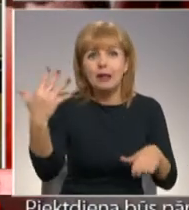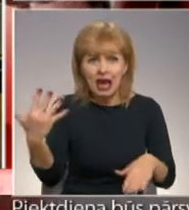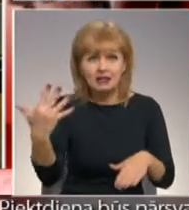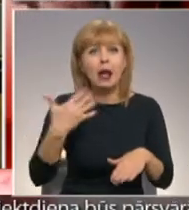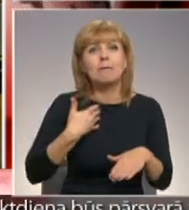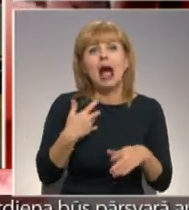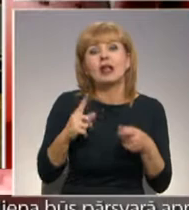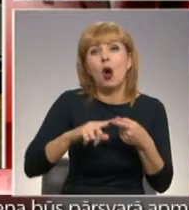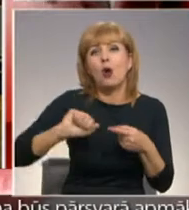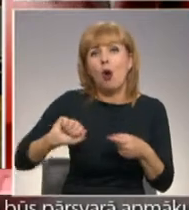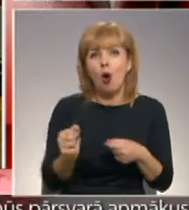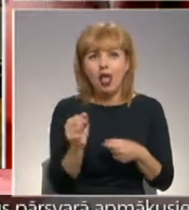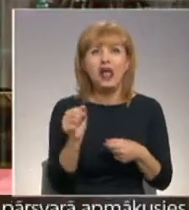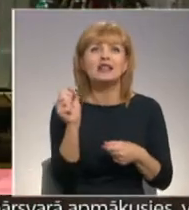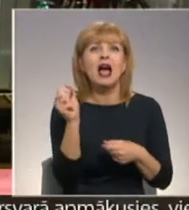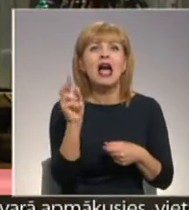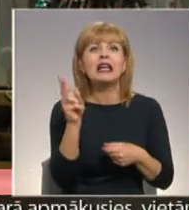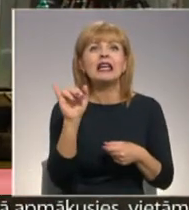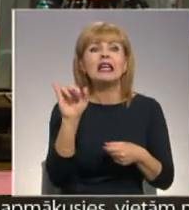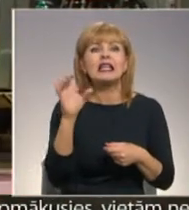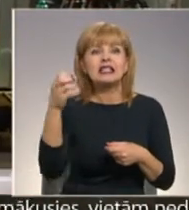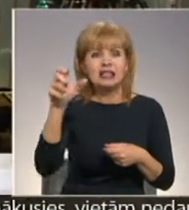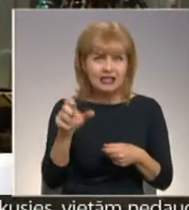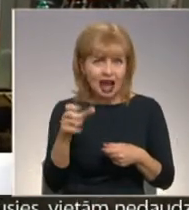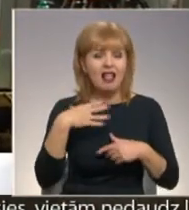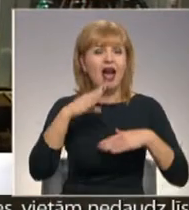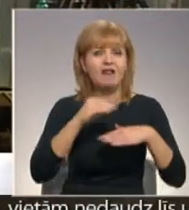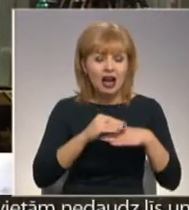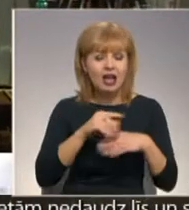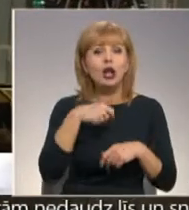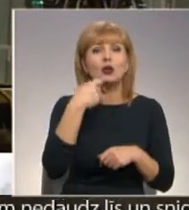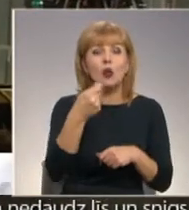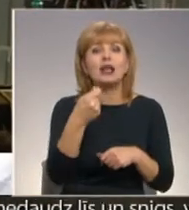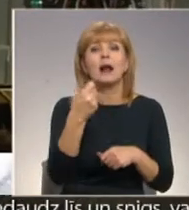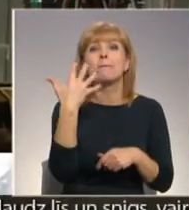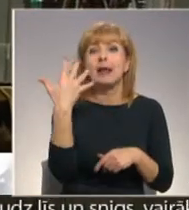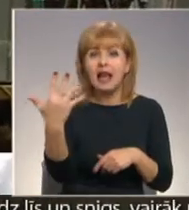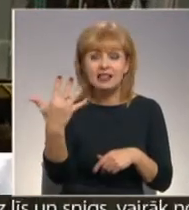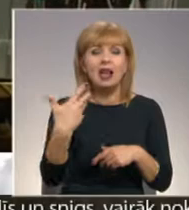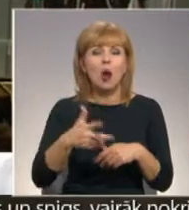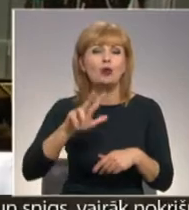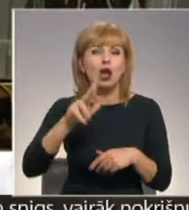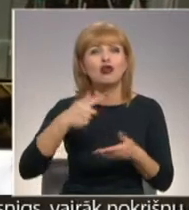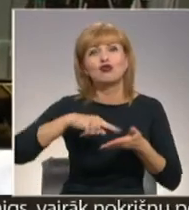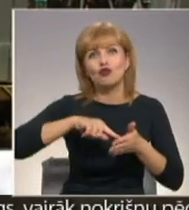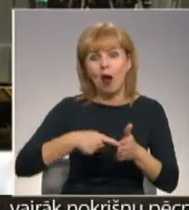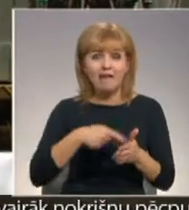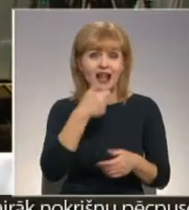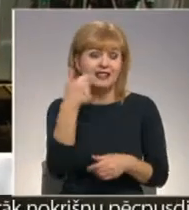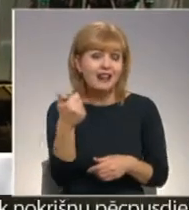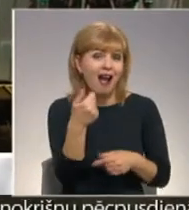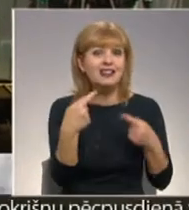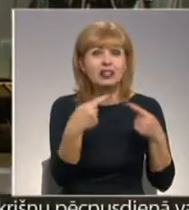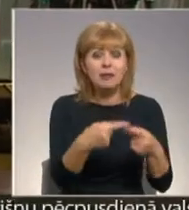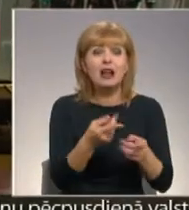Labvakar, Sandra, labvakar, skatītāji. Jā, mēs dodam 5 jau trešo gadu pēc kārtas, un šī gada mērķis ir ļoti jauks un